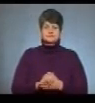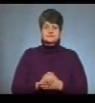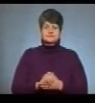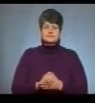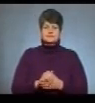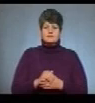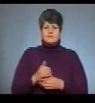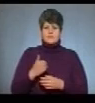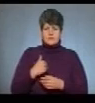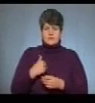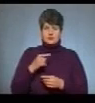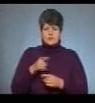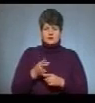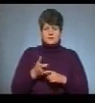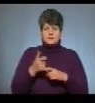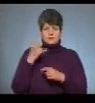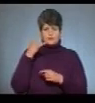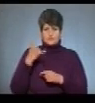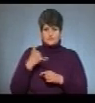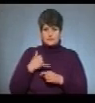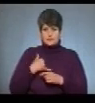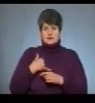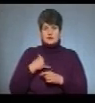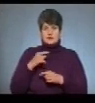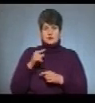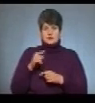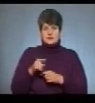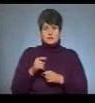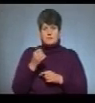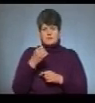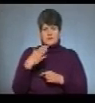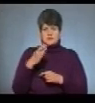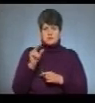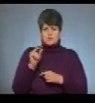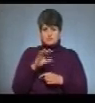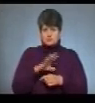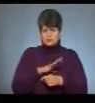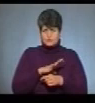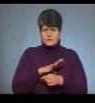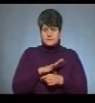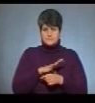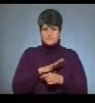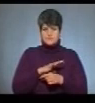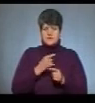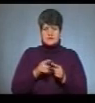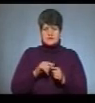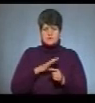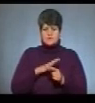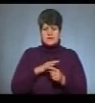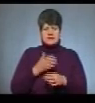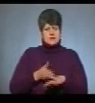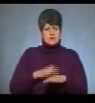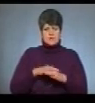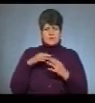мені тоді теж подзвонили, що дуже море 200-х, це було 15-те число, це було тяжкі бої, це